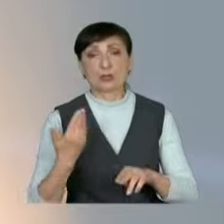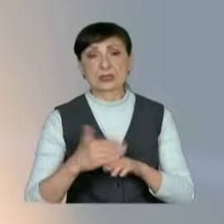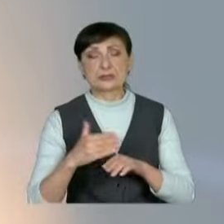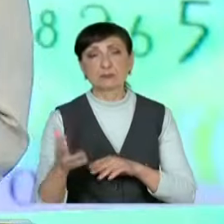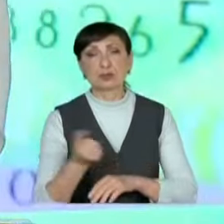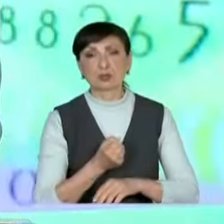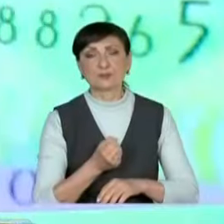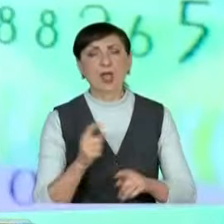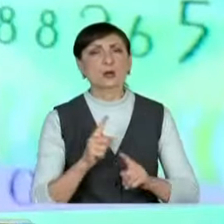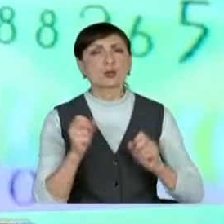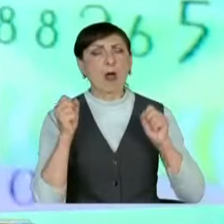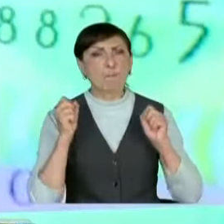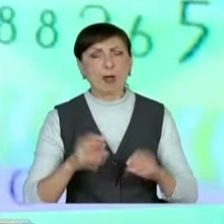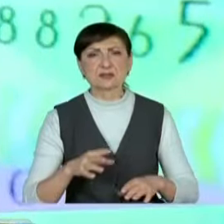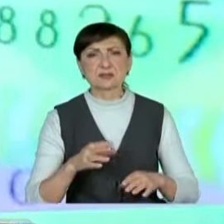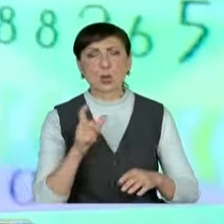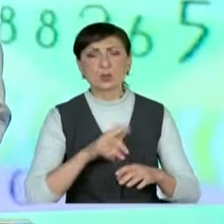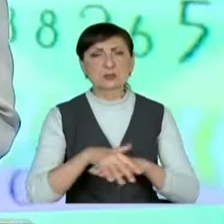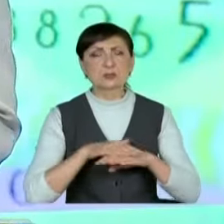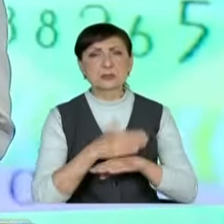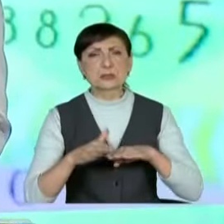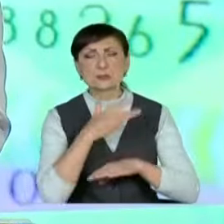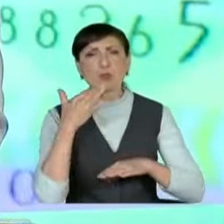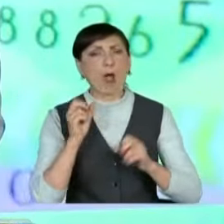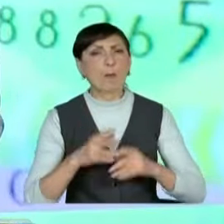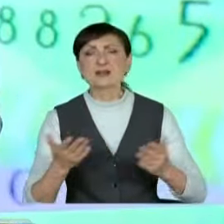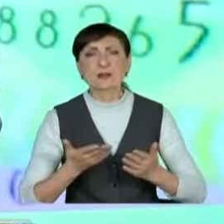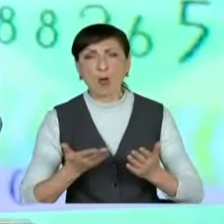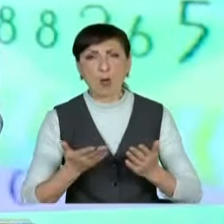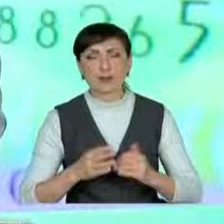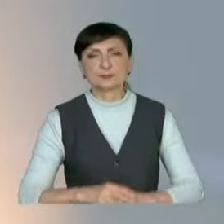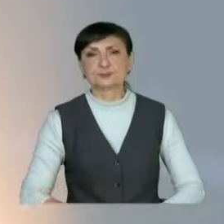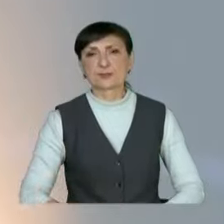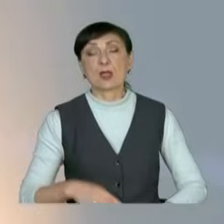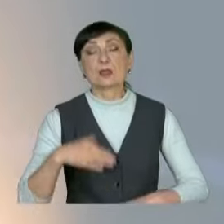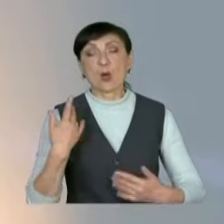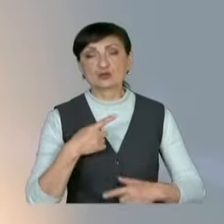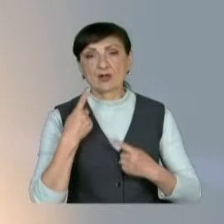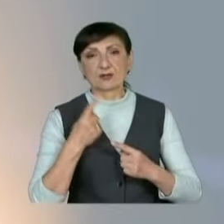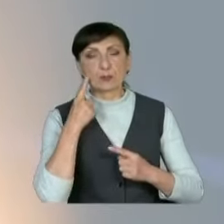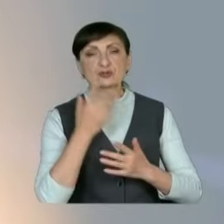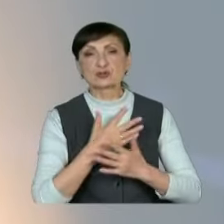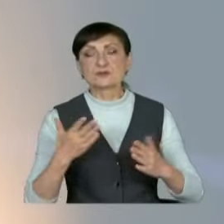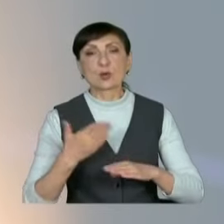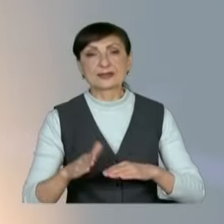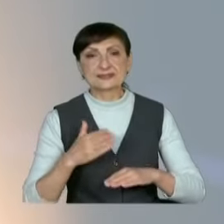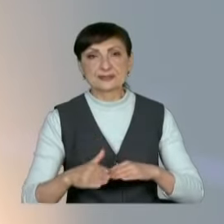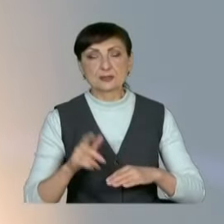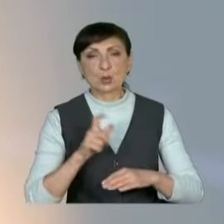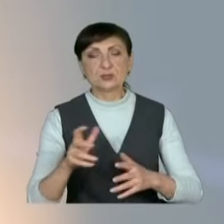чем вообще опасна для экономики закредитованность населения? Как я говорил, большинство кредитов